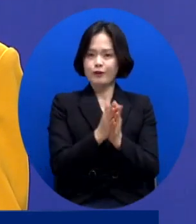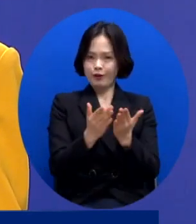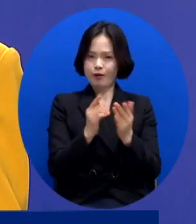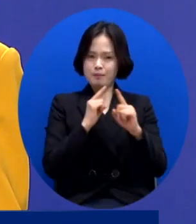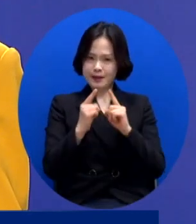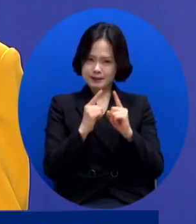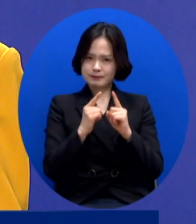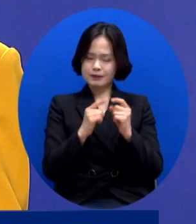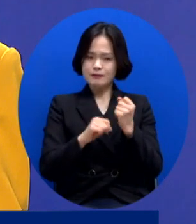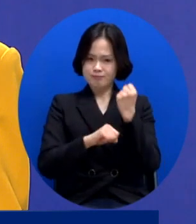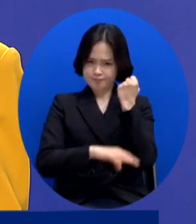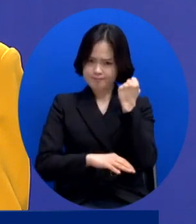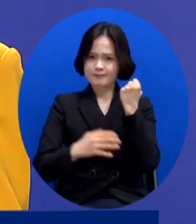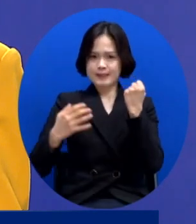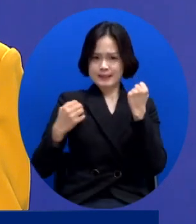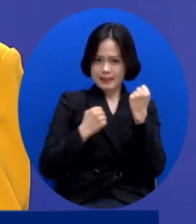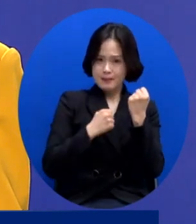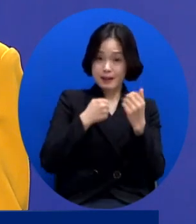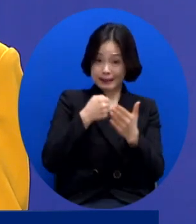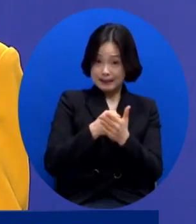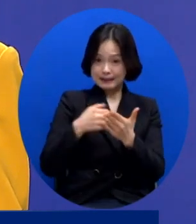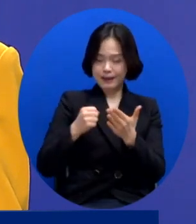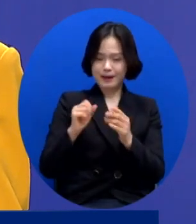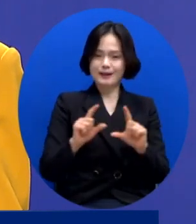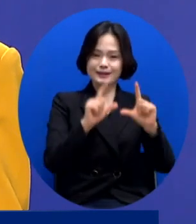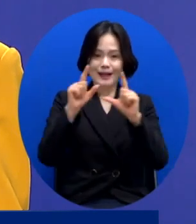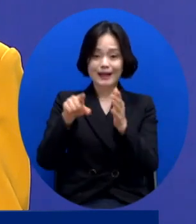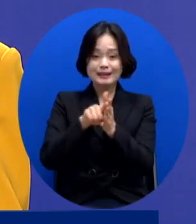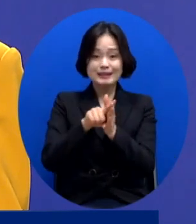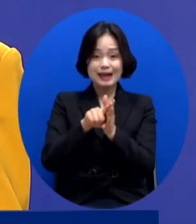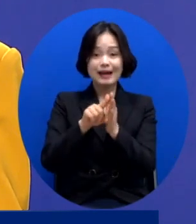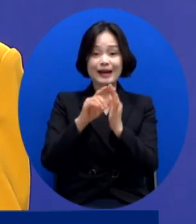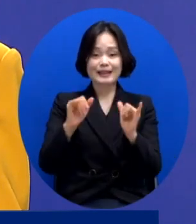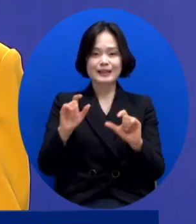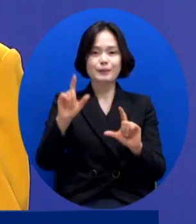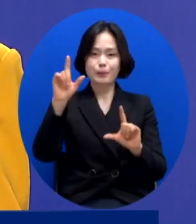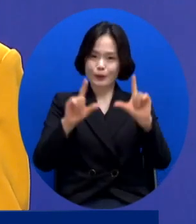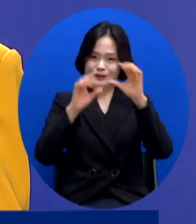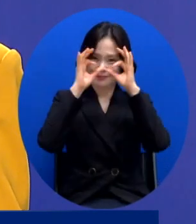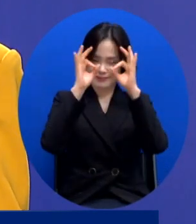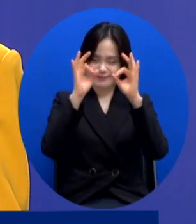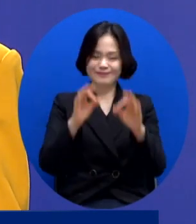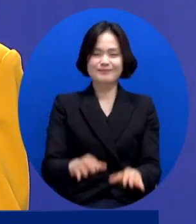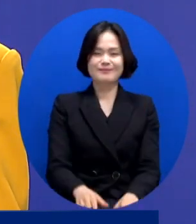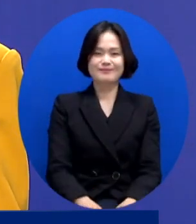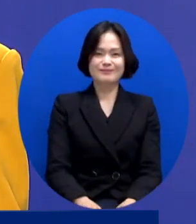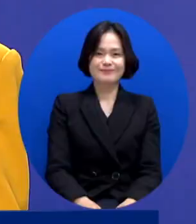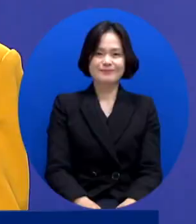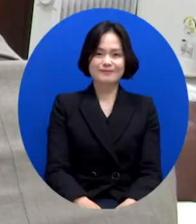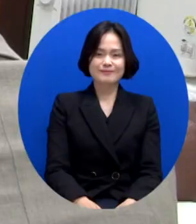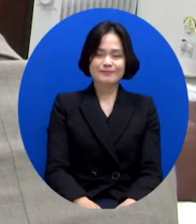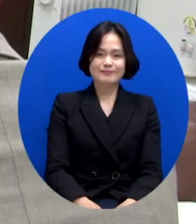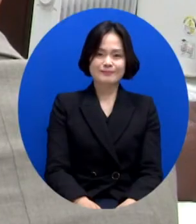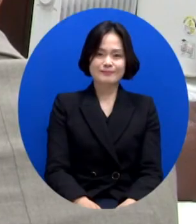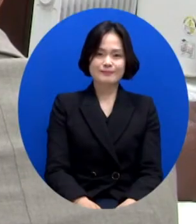신앙 운동을 이어가고 있는 신앙인들이 있다고 하는데요 그 모습을 담아봤습니다 장현수 기자입니다